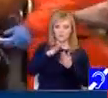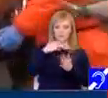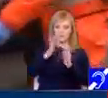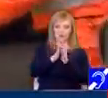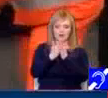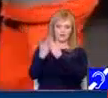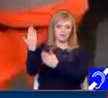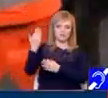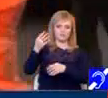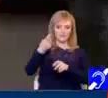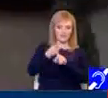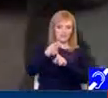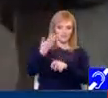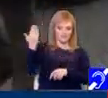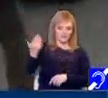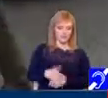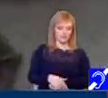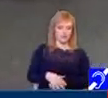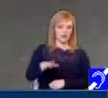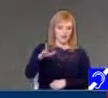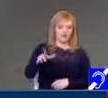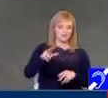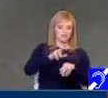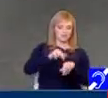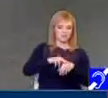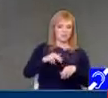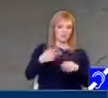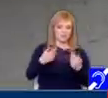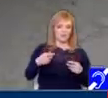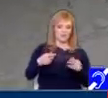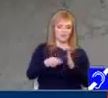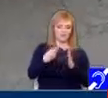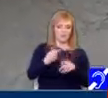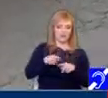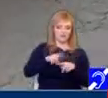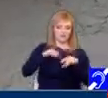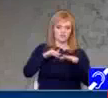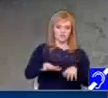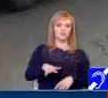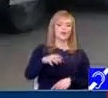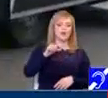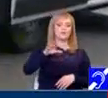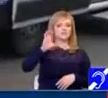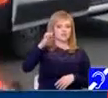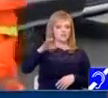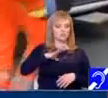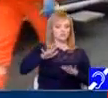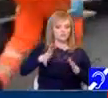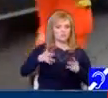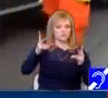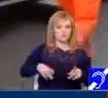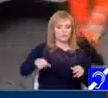fie acuzat pentru tentativă de masacru și rasism. Anchetatorii investigează incidentul care ar putea avea legătură cu asasinarea miercuri a unei italiene